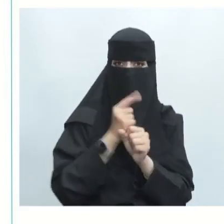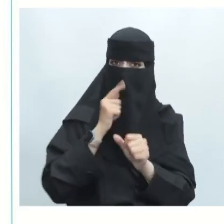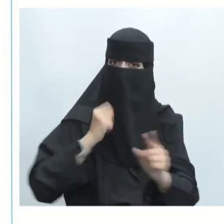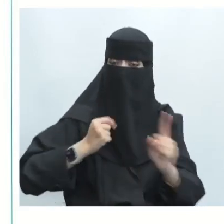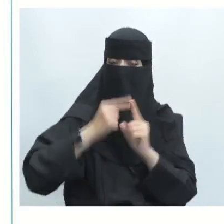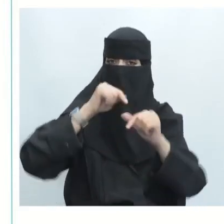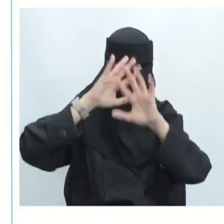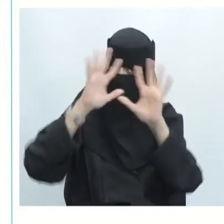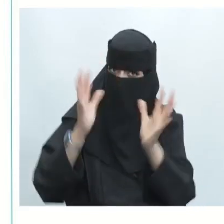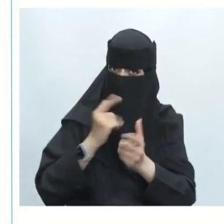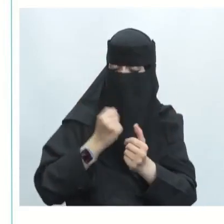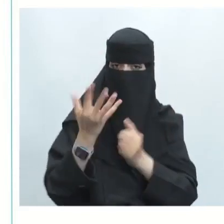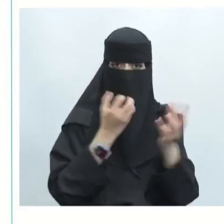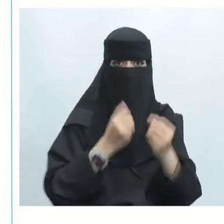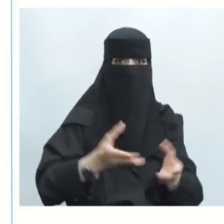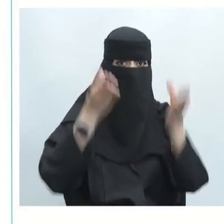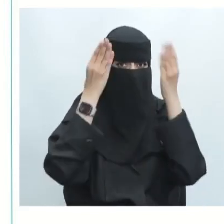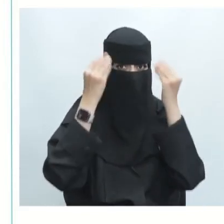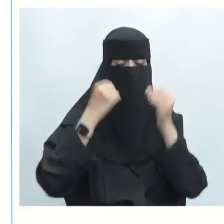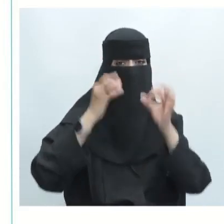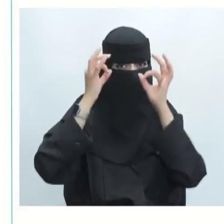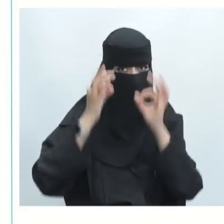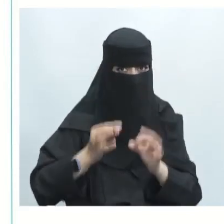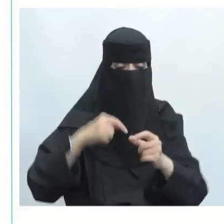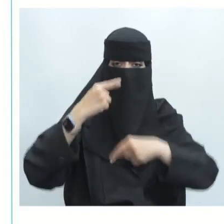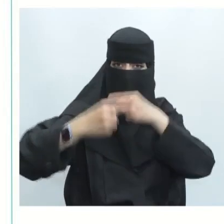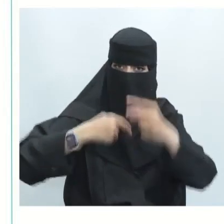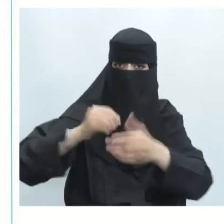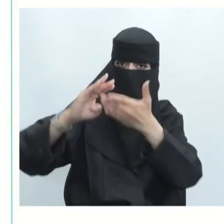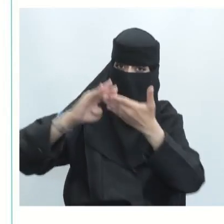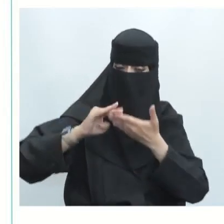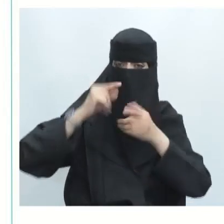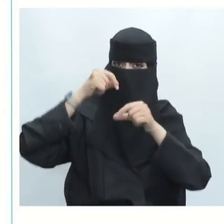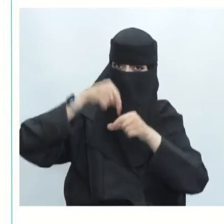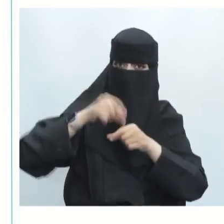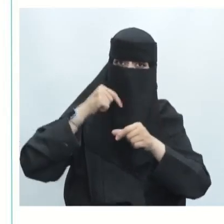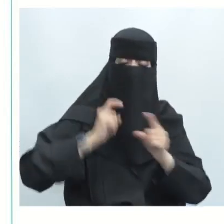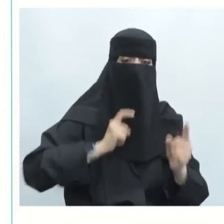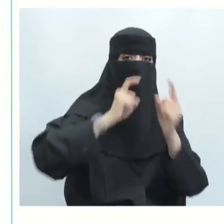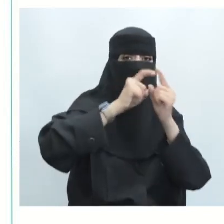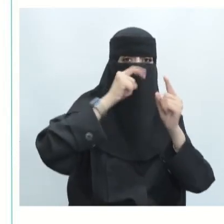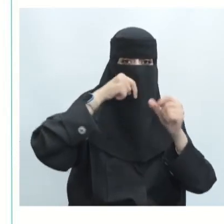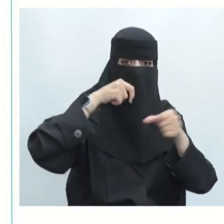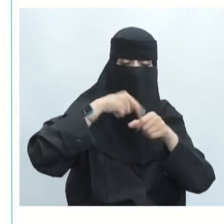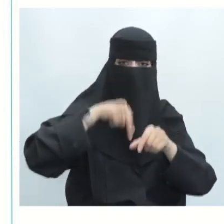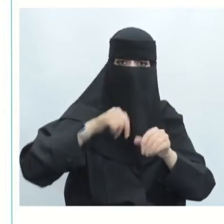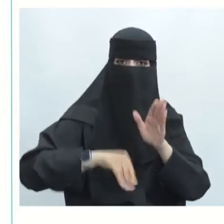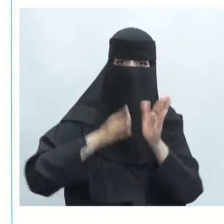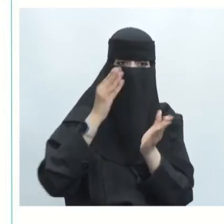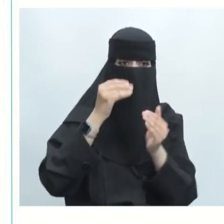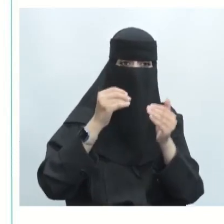اذا كلما حصلنا على معلومات دقيقه كلما ساعدنا ذلك في الوصول الى الاجراءات